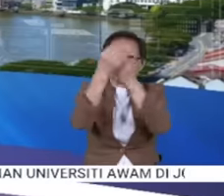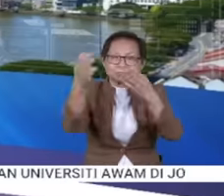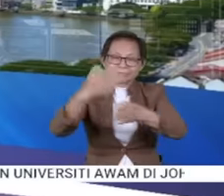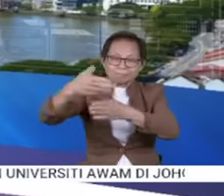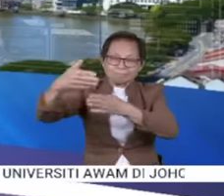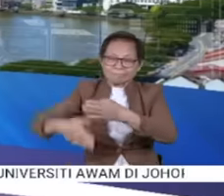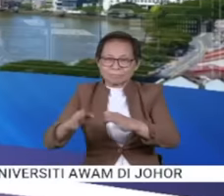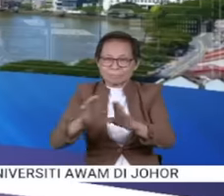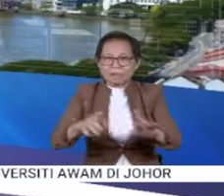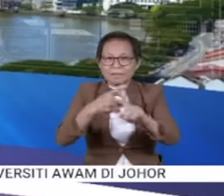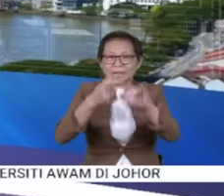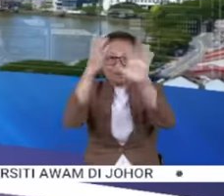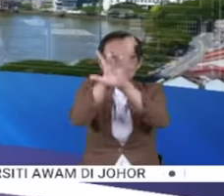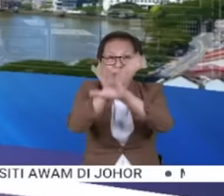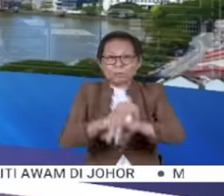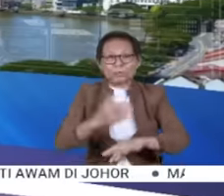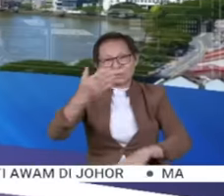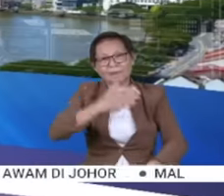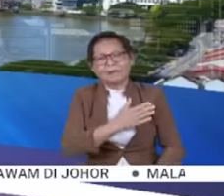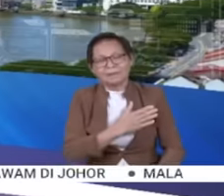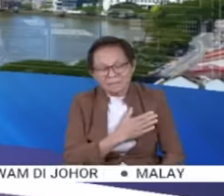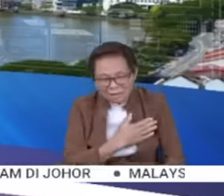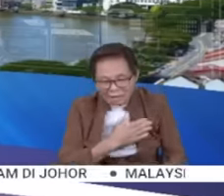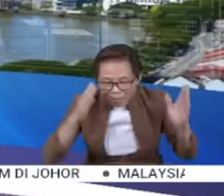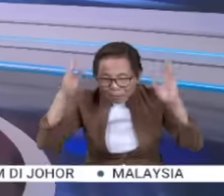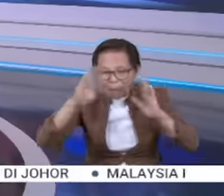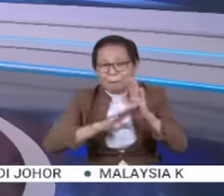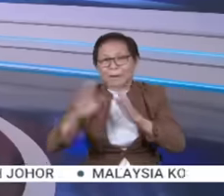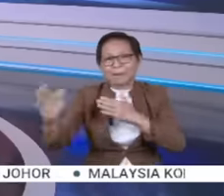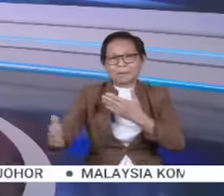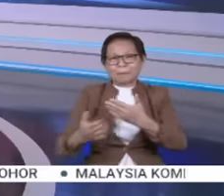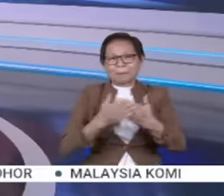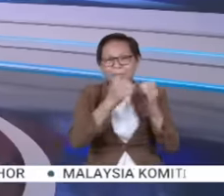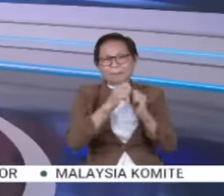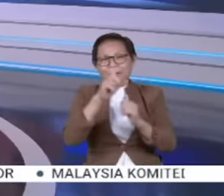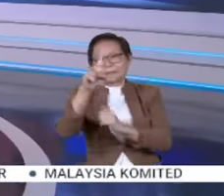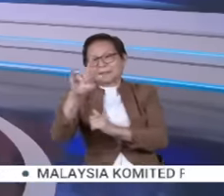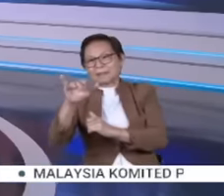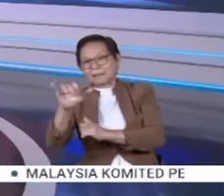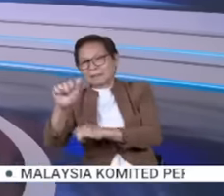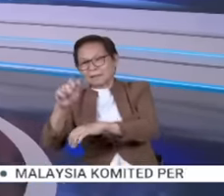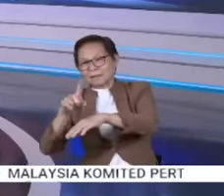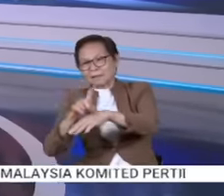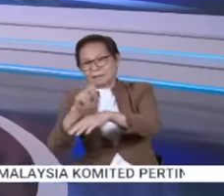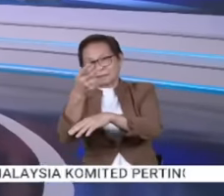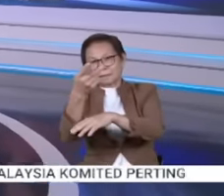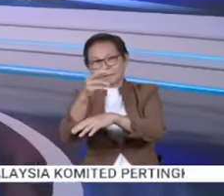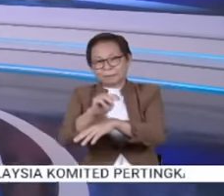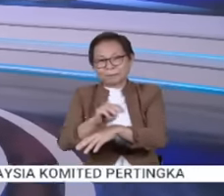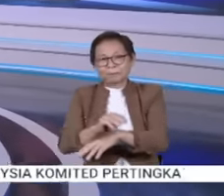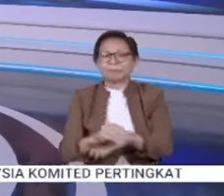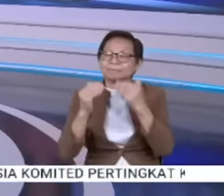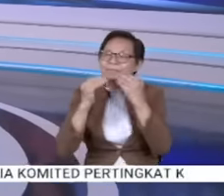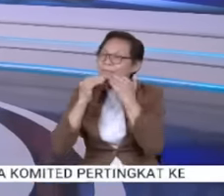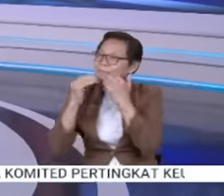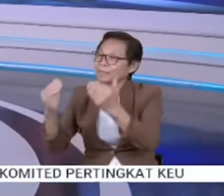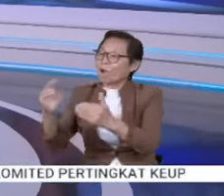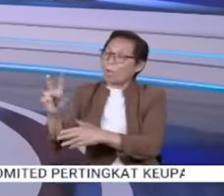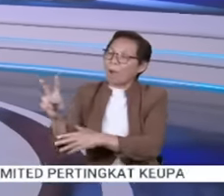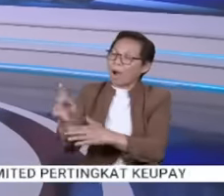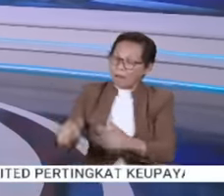berita dari Serawak salam Malaysia madani dan kita kembali bersama dia di angkasa purifikasi